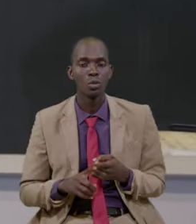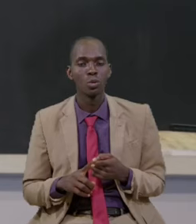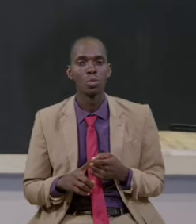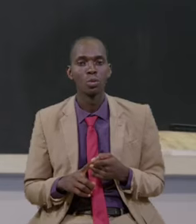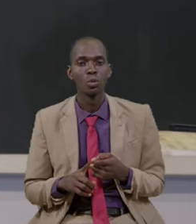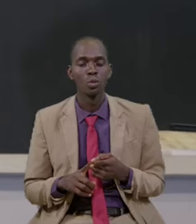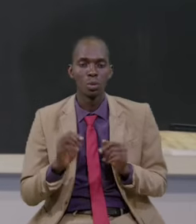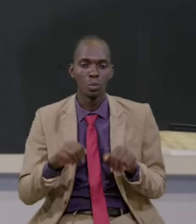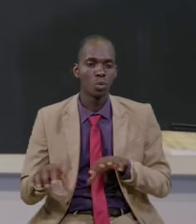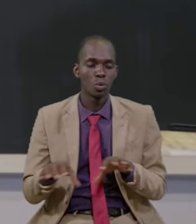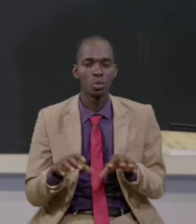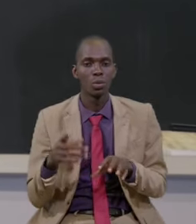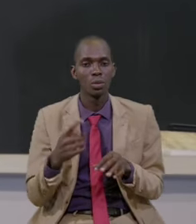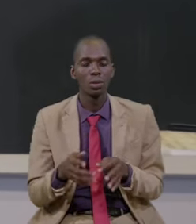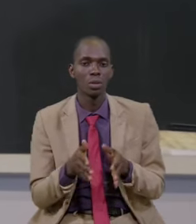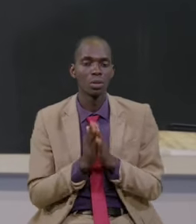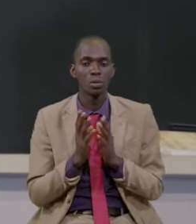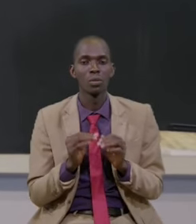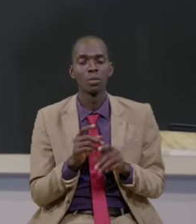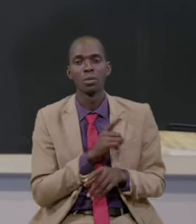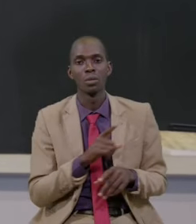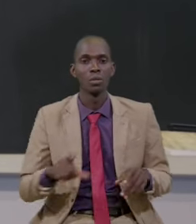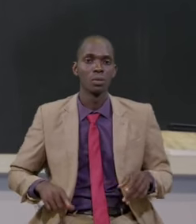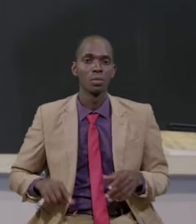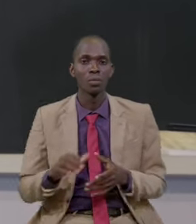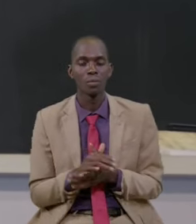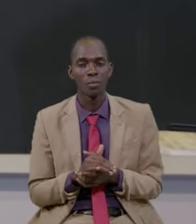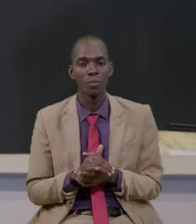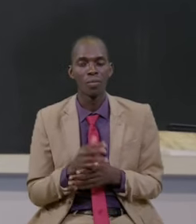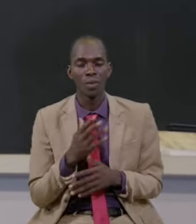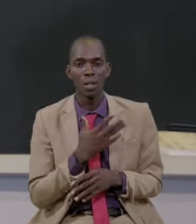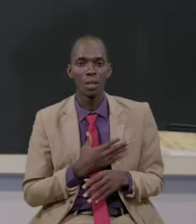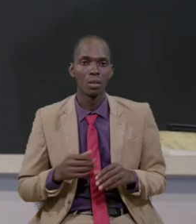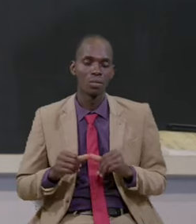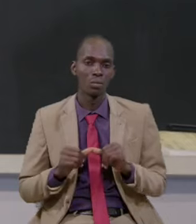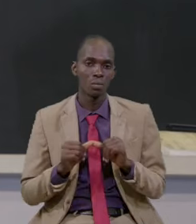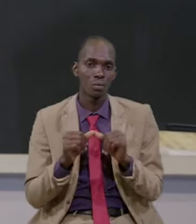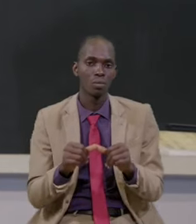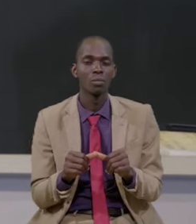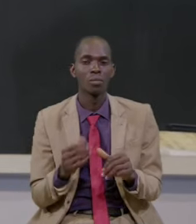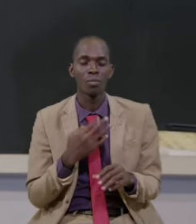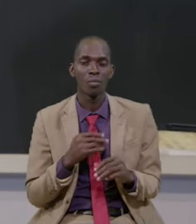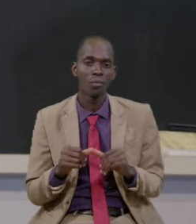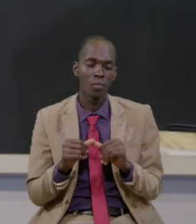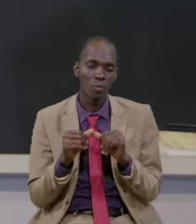à conformer aux exigences du Seigneur pour avancer. Avancer,